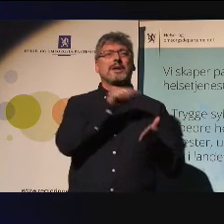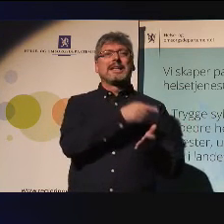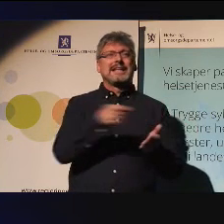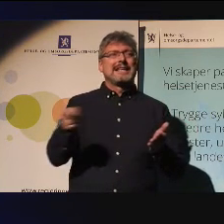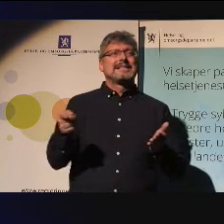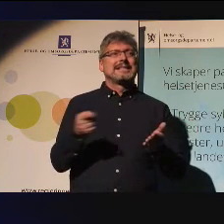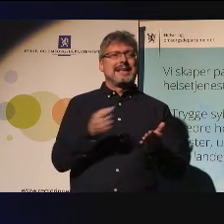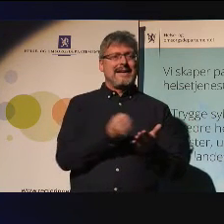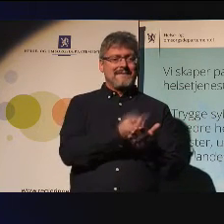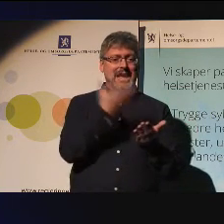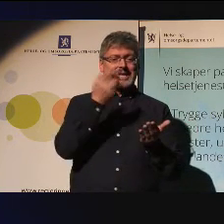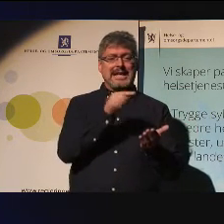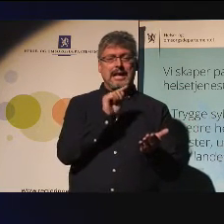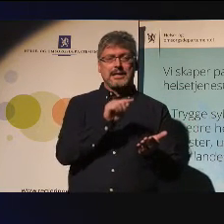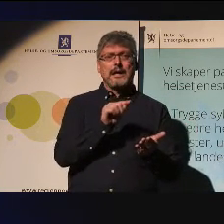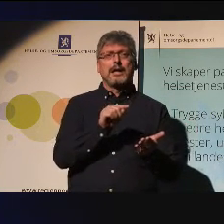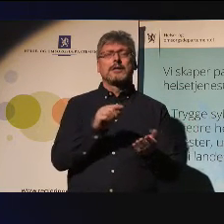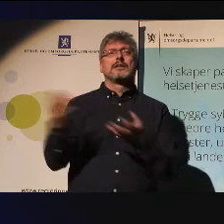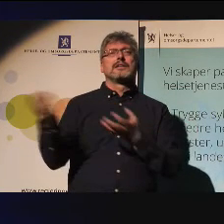verktøy.